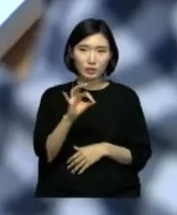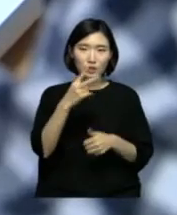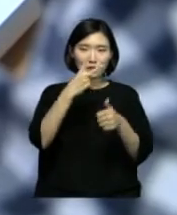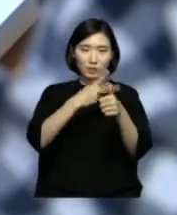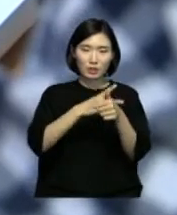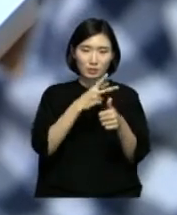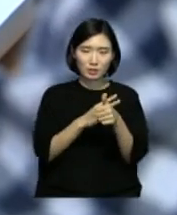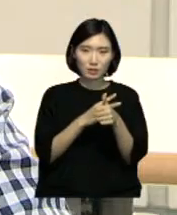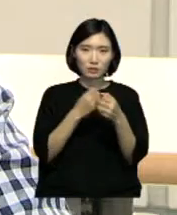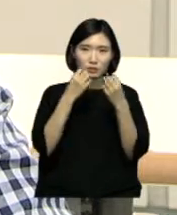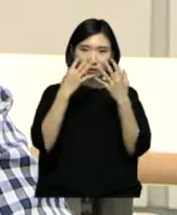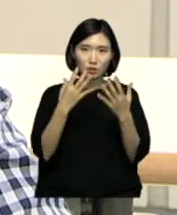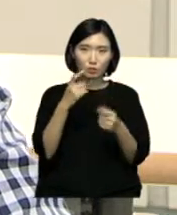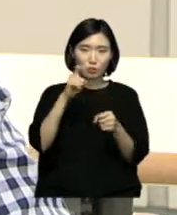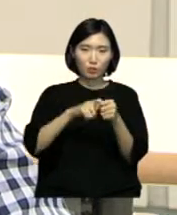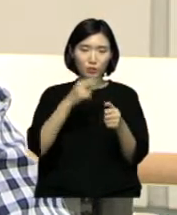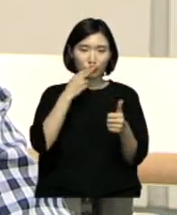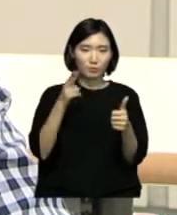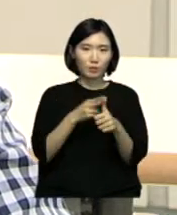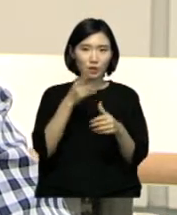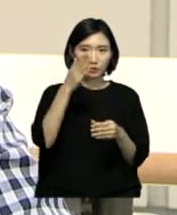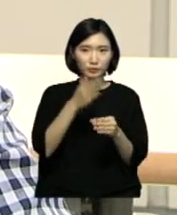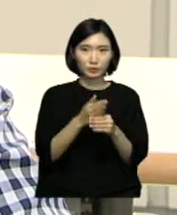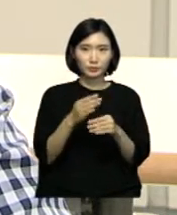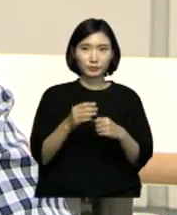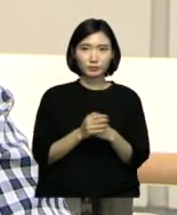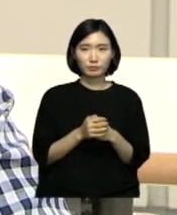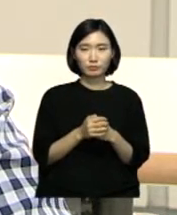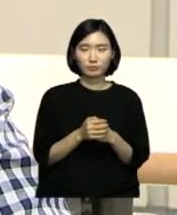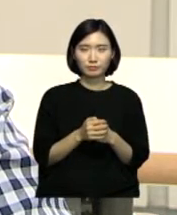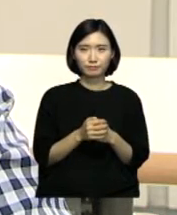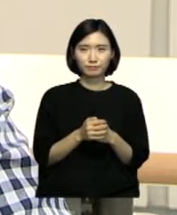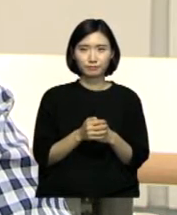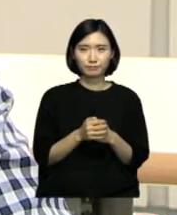도전에 나섰습니다. 예전 했던 일과